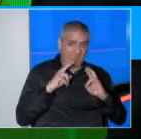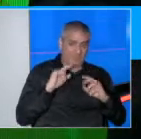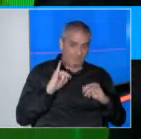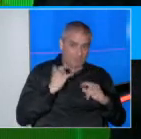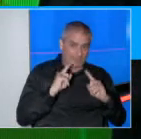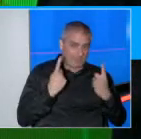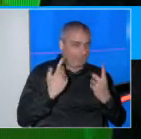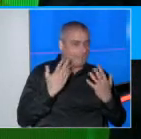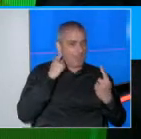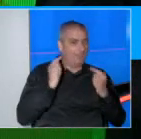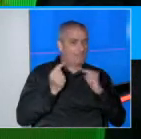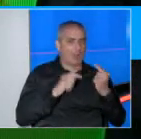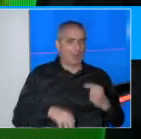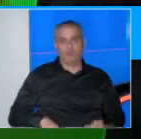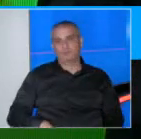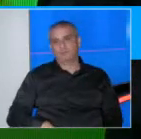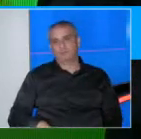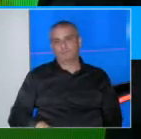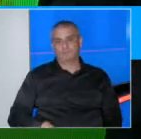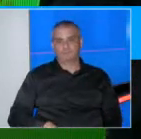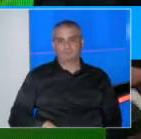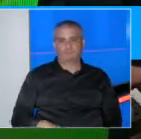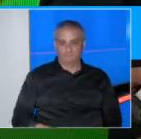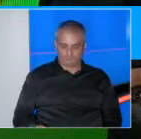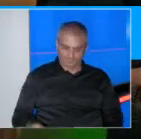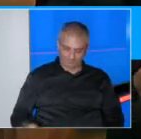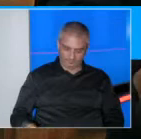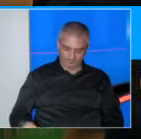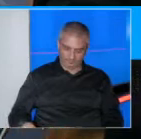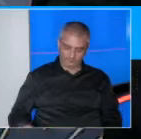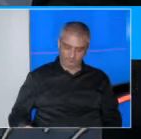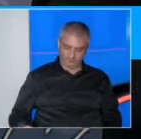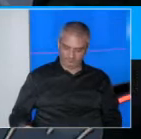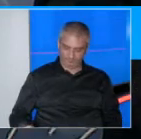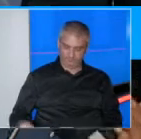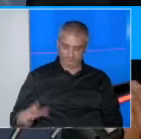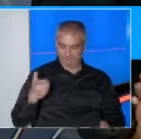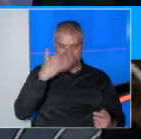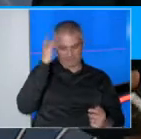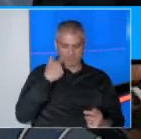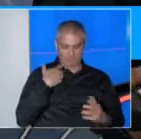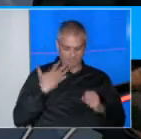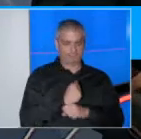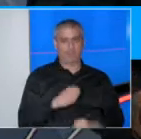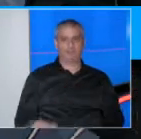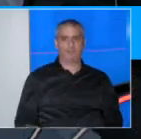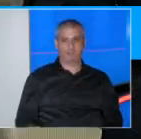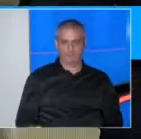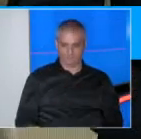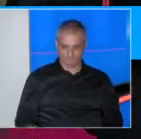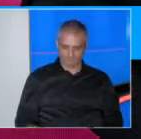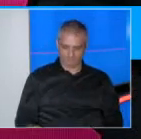יקרה, מה המחלוקות שנמצאות היום על השולחן? למה יאיר לפיד לא הולך לנשיא המדינה ואומר, הצלחתי, עלה בידי להרכיב